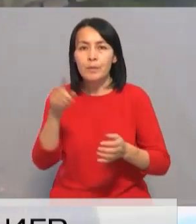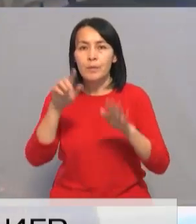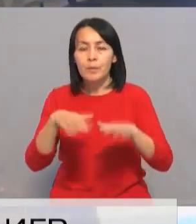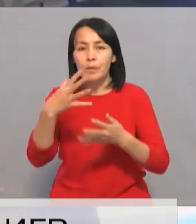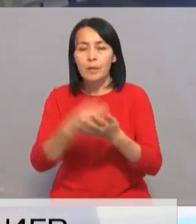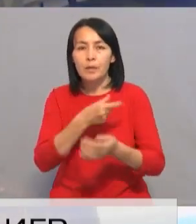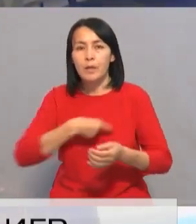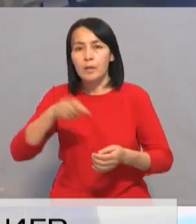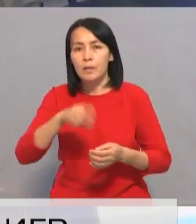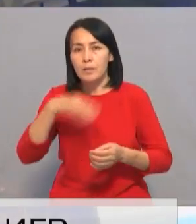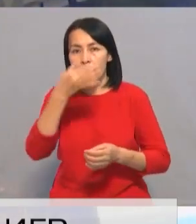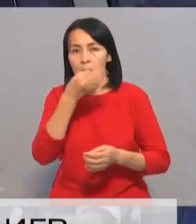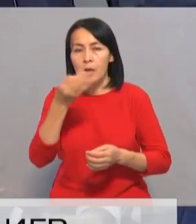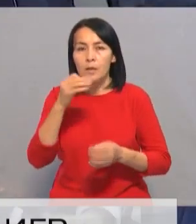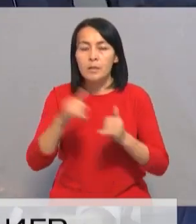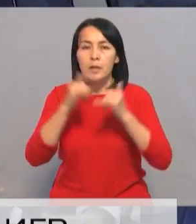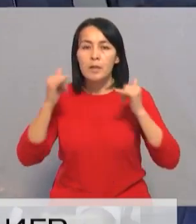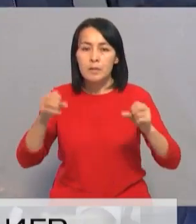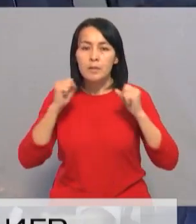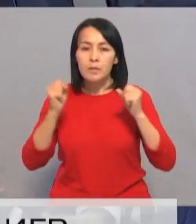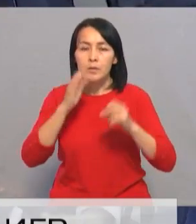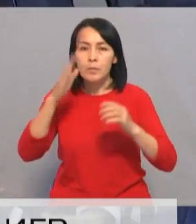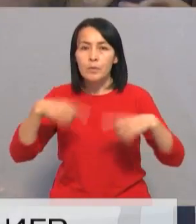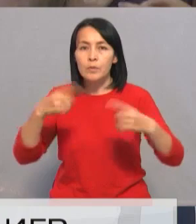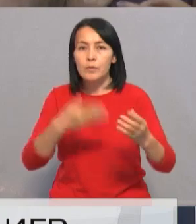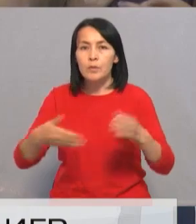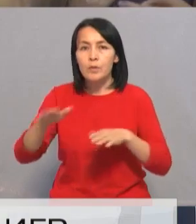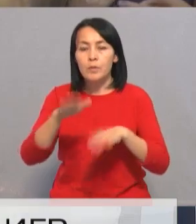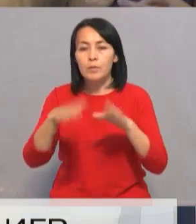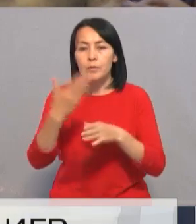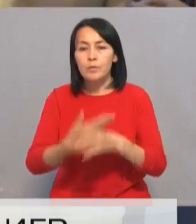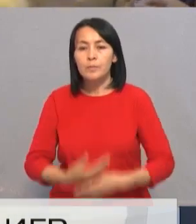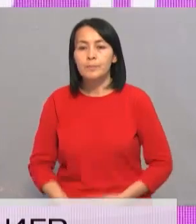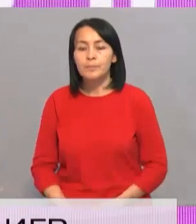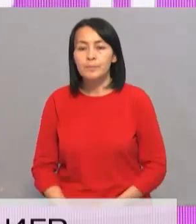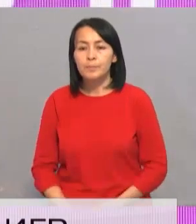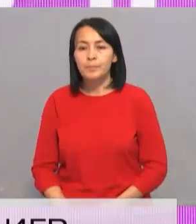их тренеров, отметив, что для развития спортивной сферы будут созданы наилучшие условия.